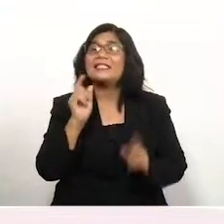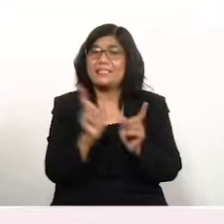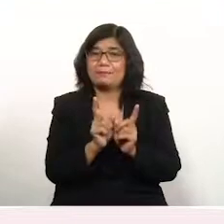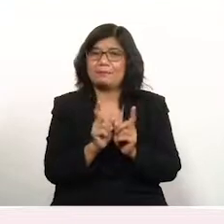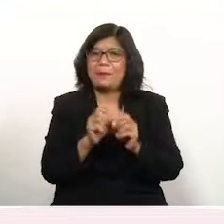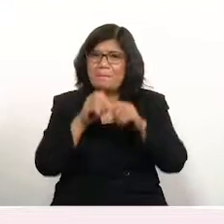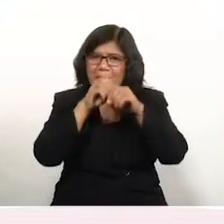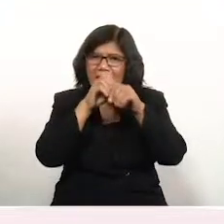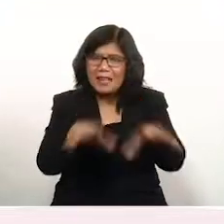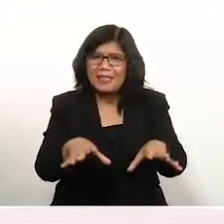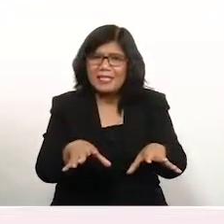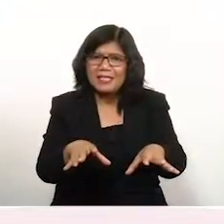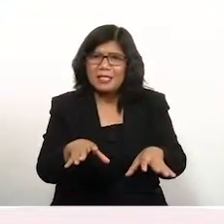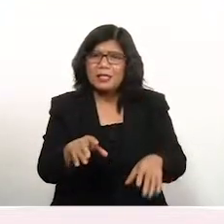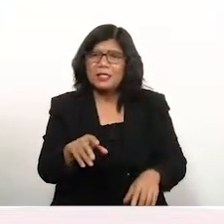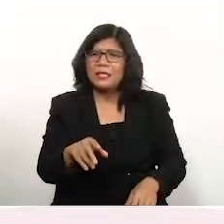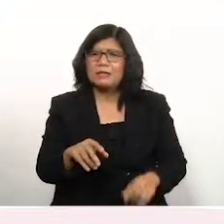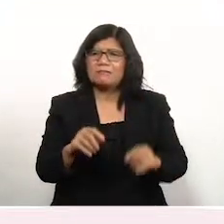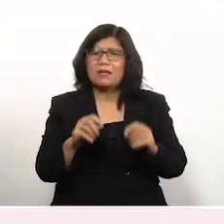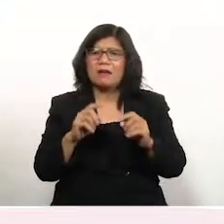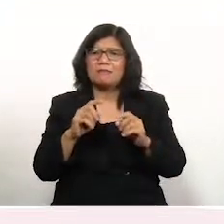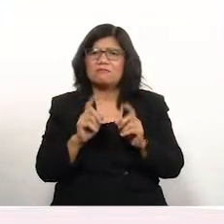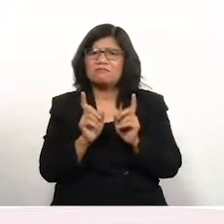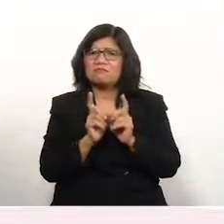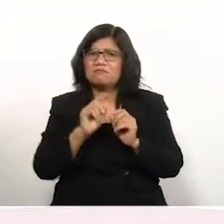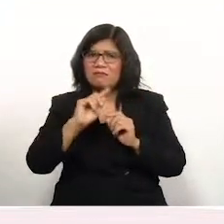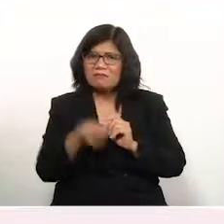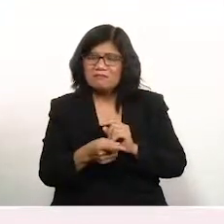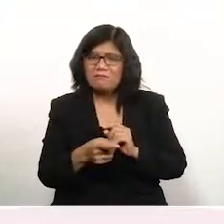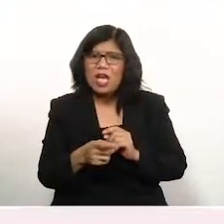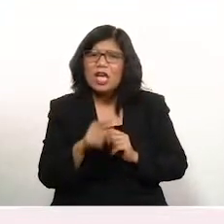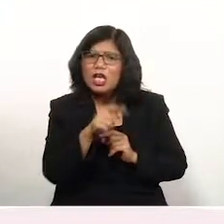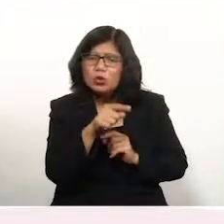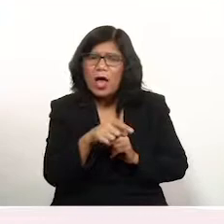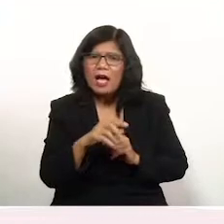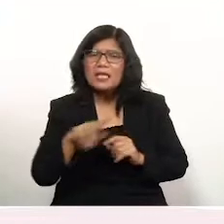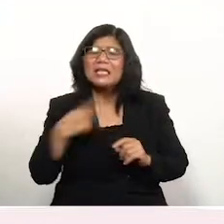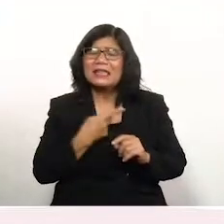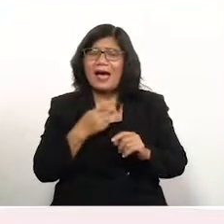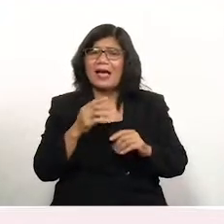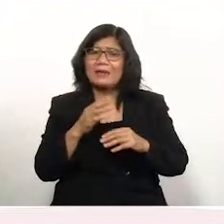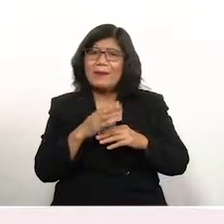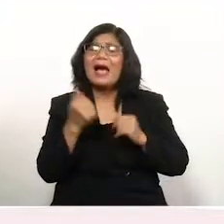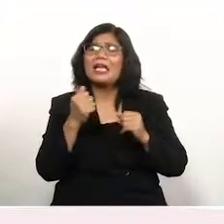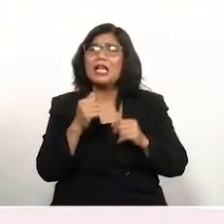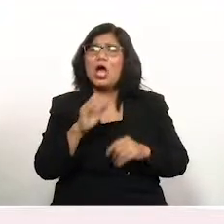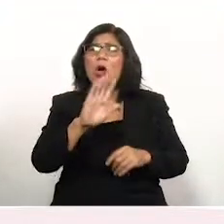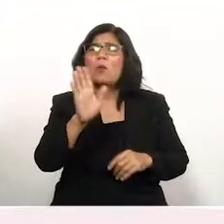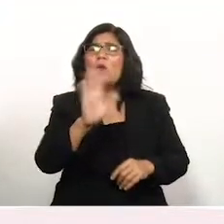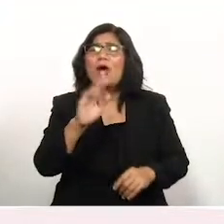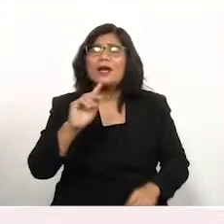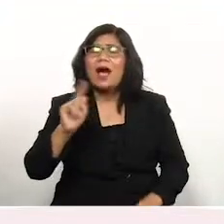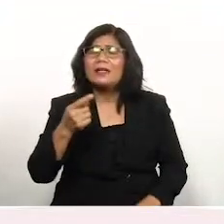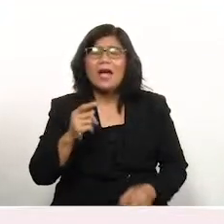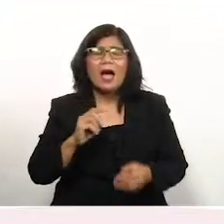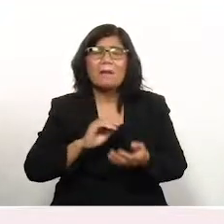Hai Karena untuk itulah Kamu dipanggil untuk Hai bukan sekadar menjadi